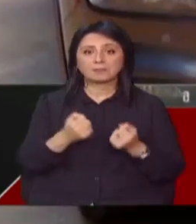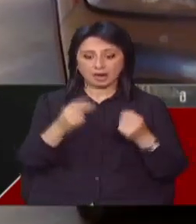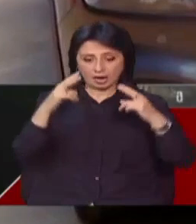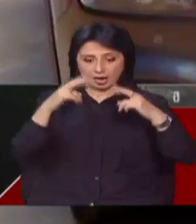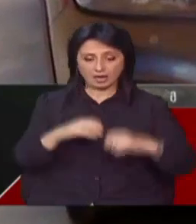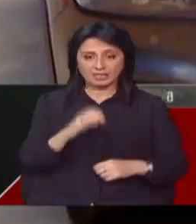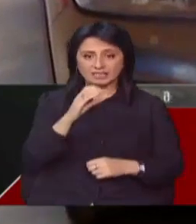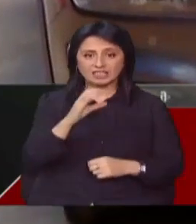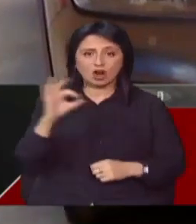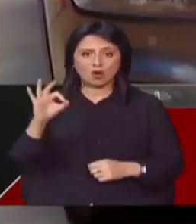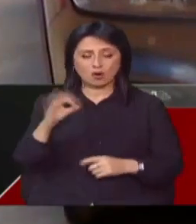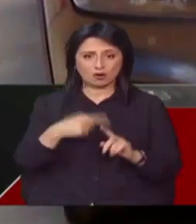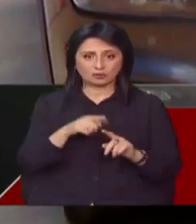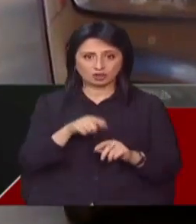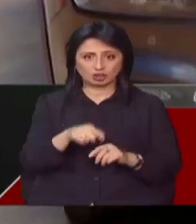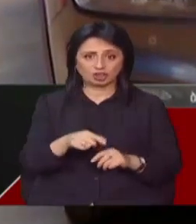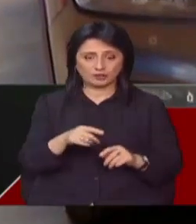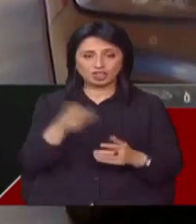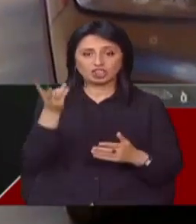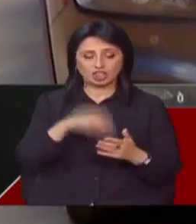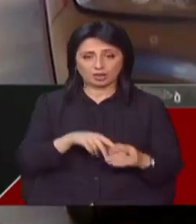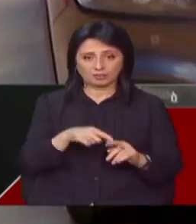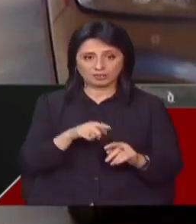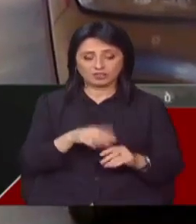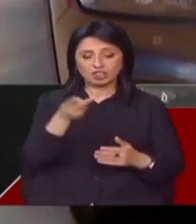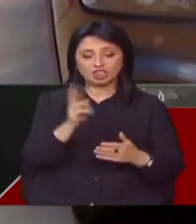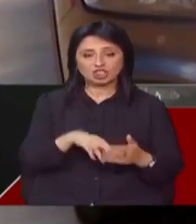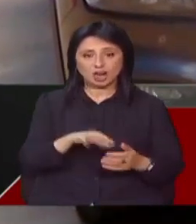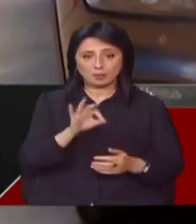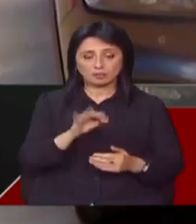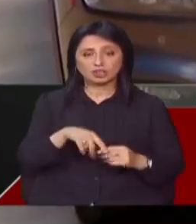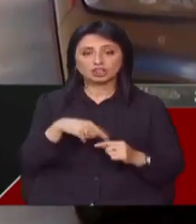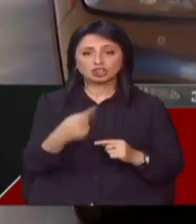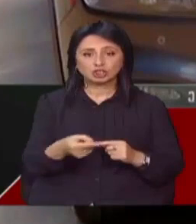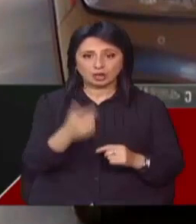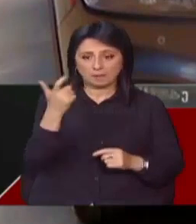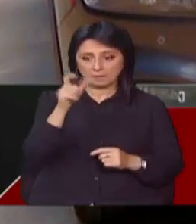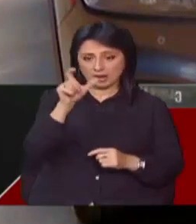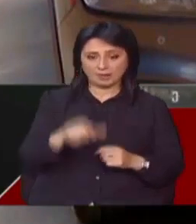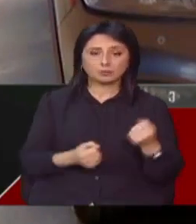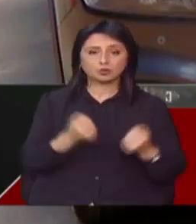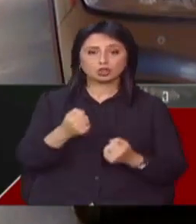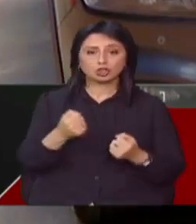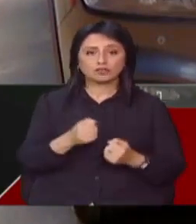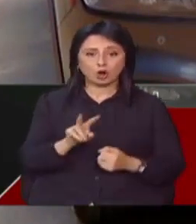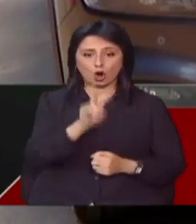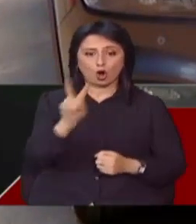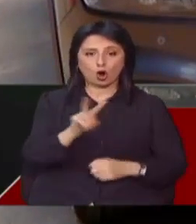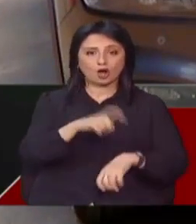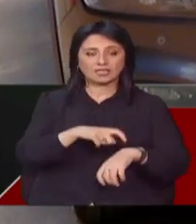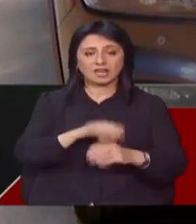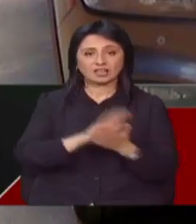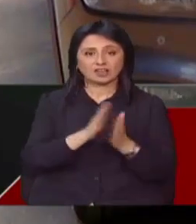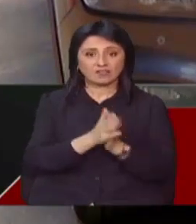მოწმდება CO-ს ნორმებზე, დარღვევის შემთხვევაში ჯარიმდება. დაჯარიმების შემდეგ მე პატრონეს ამ ძღოლს აქვს 2 საათის